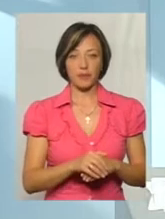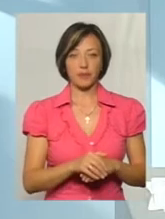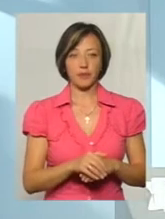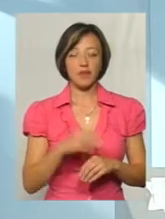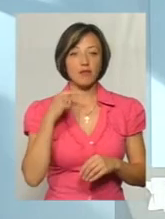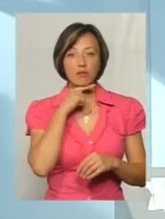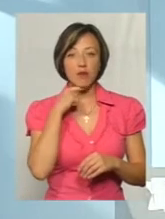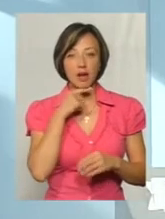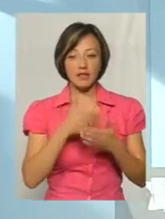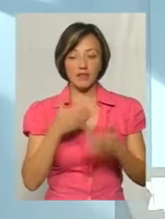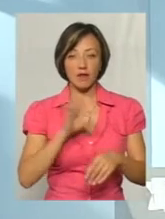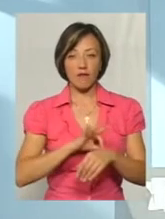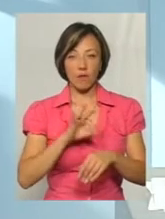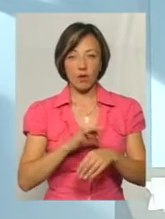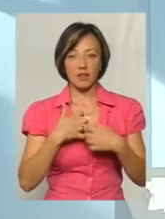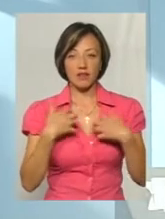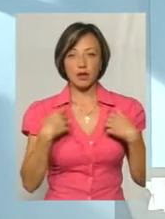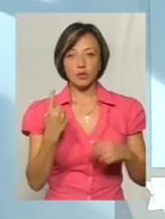В м'ясі від хворих тварин